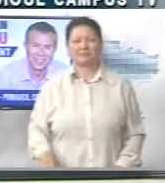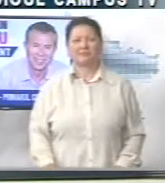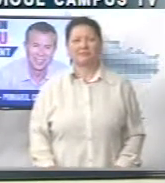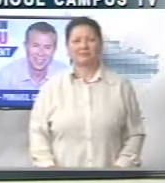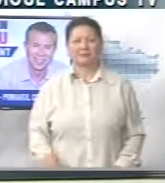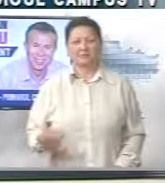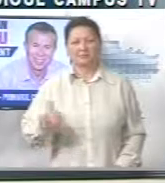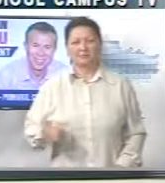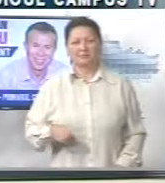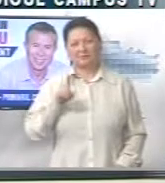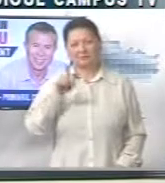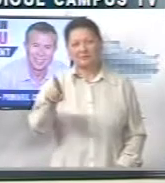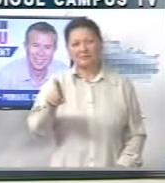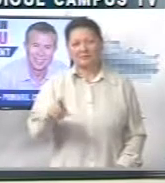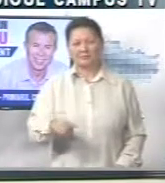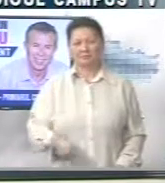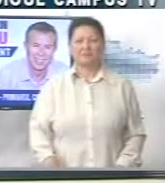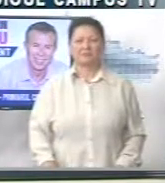le propuneți.